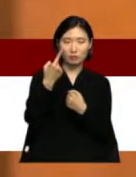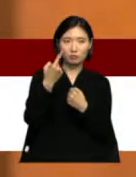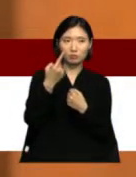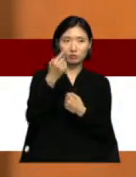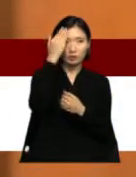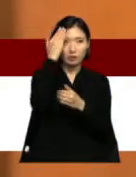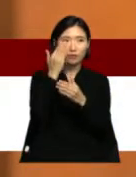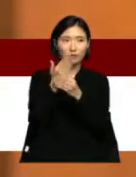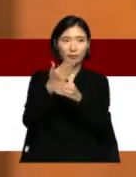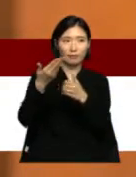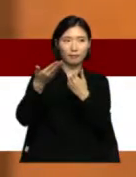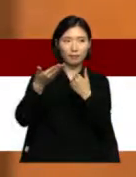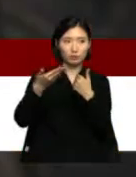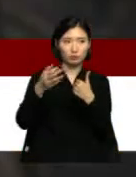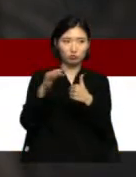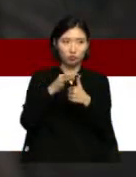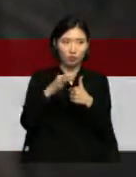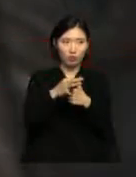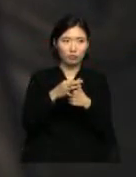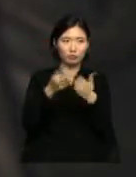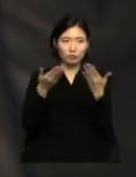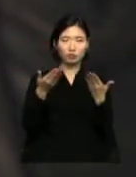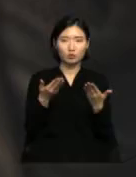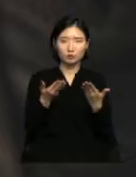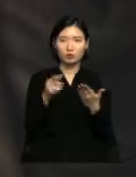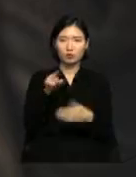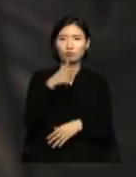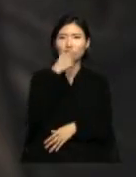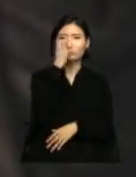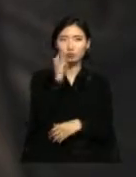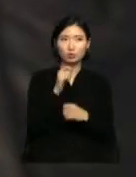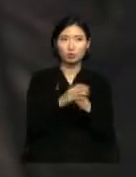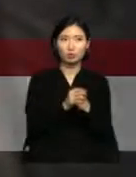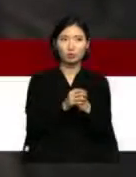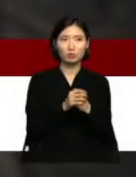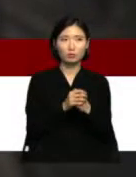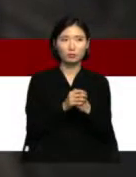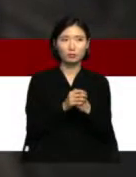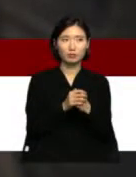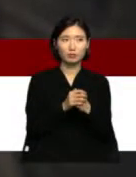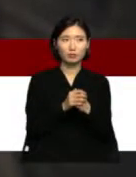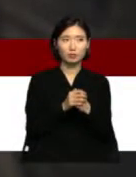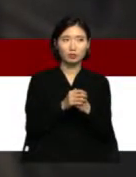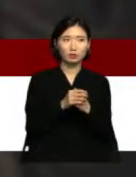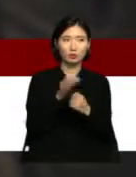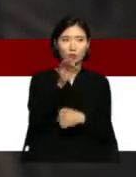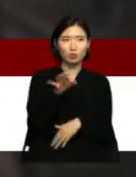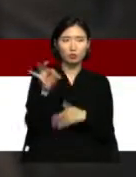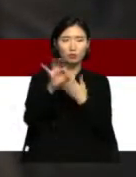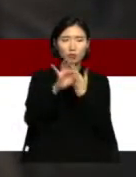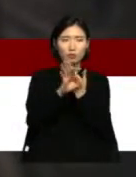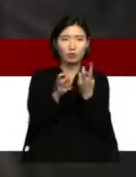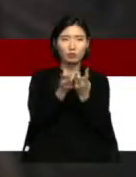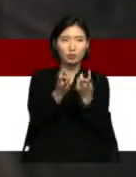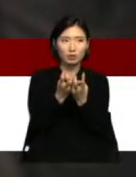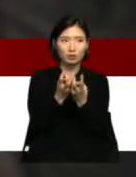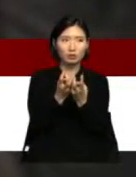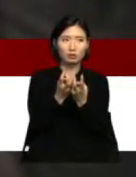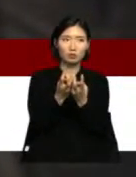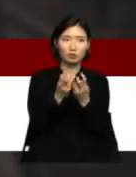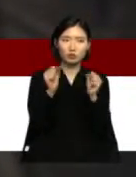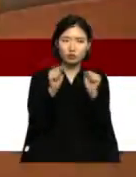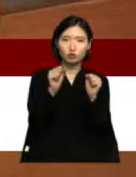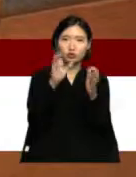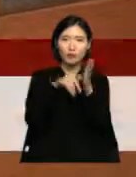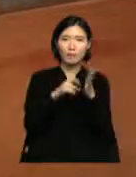이거? 가난 눕지. 헐습지. 못 되면 어찌 것이오. 애께서 쪼까서 떼다 말다 그래야지. 줄 때만